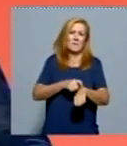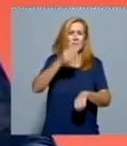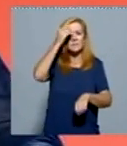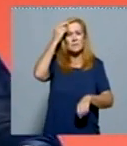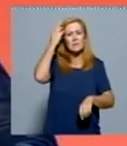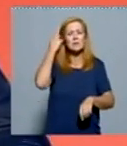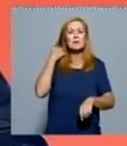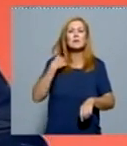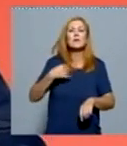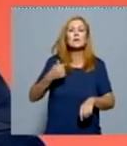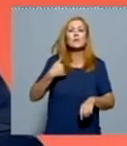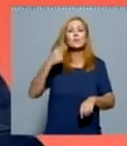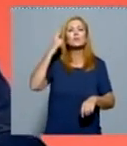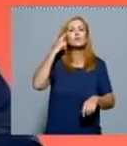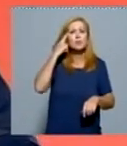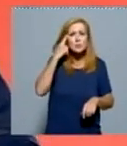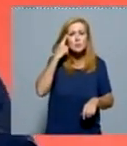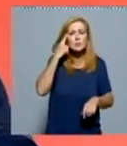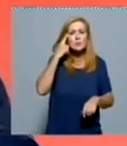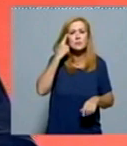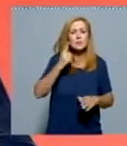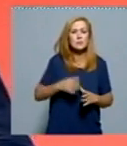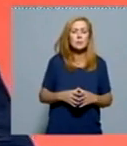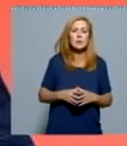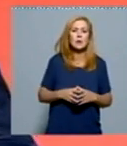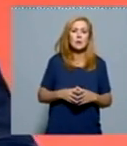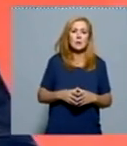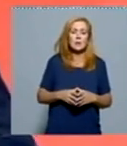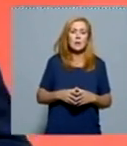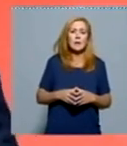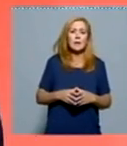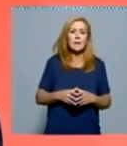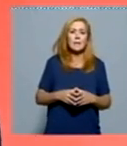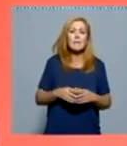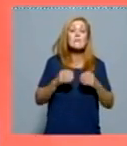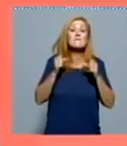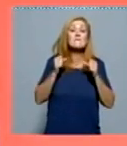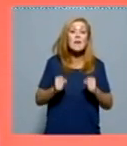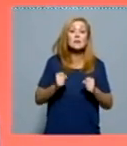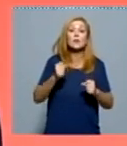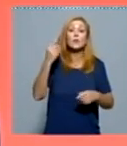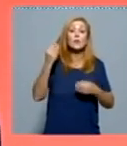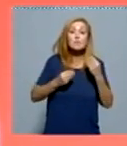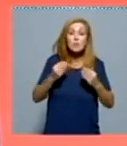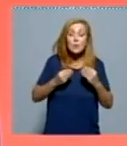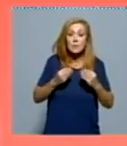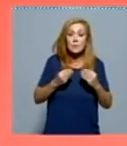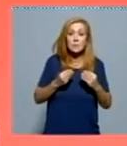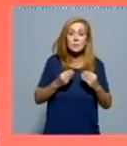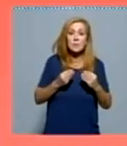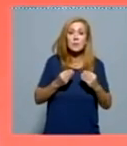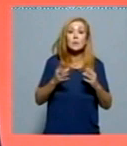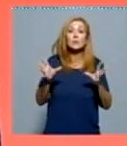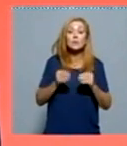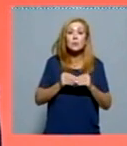Κοιτάξτε, νομίζω ότι το βασικό θέμα που πρέπει να μας απασχολήσει σε σχέση με τα